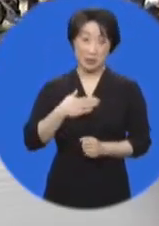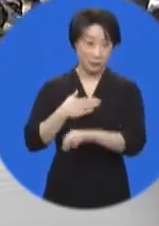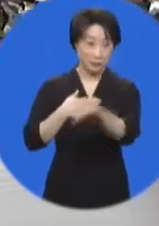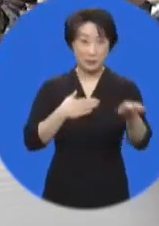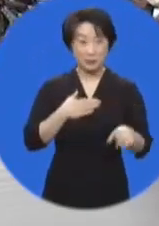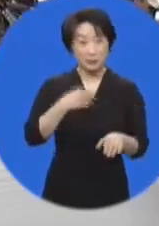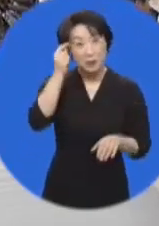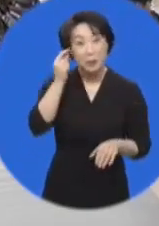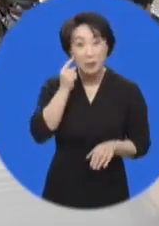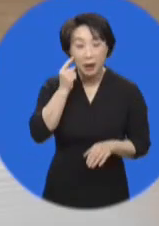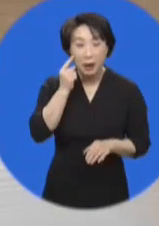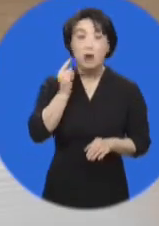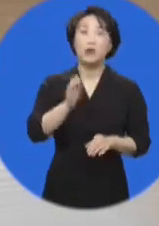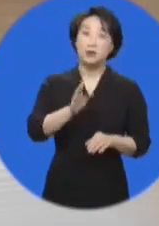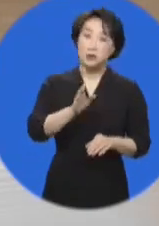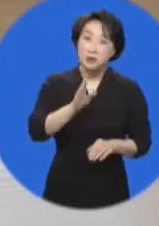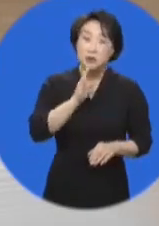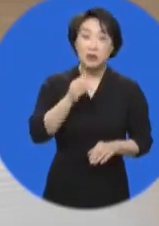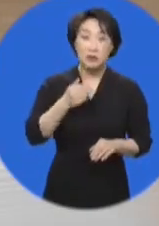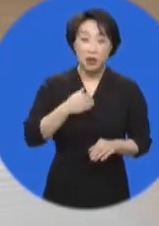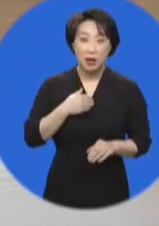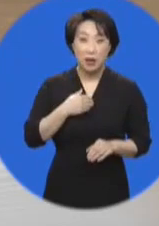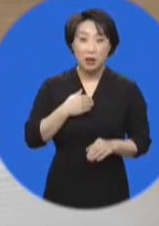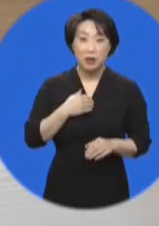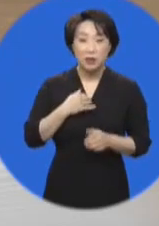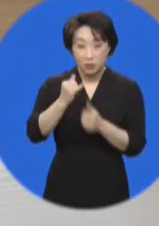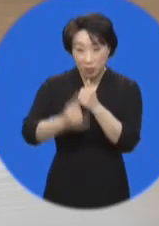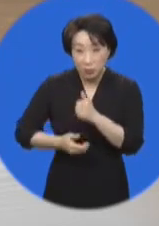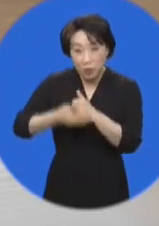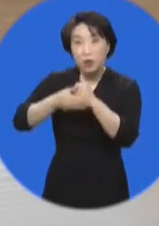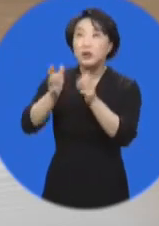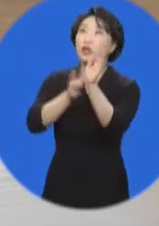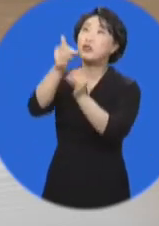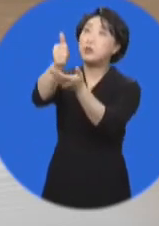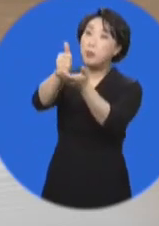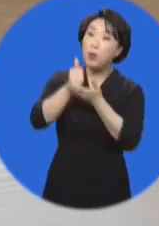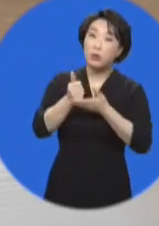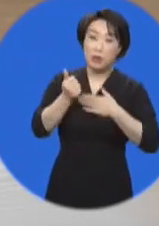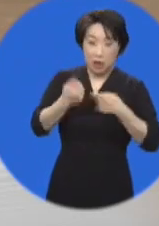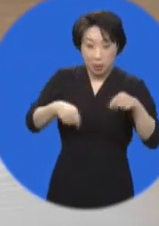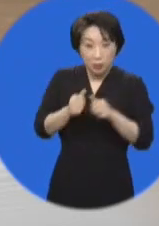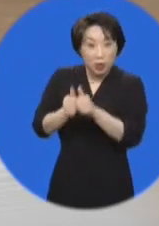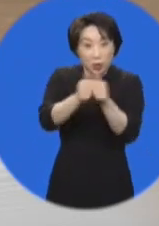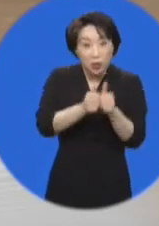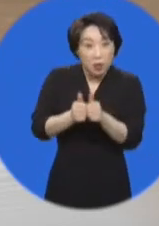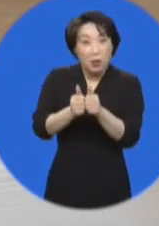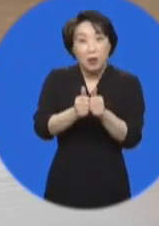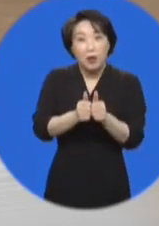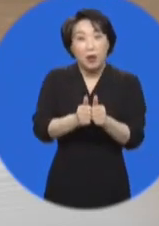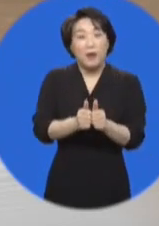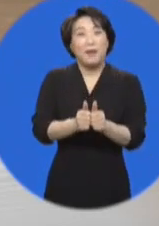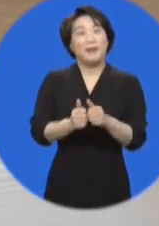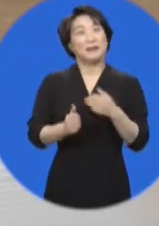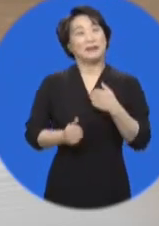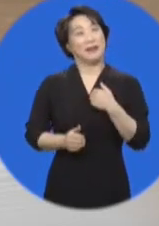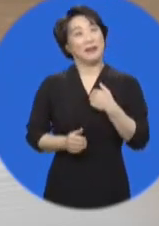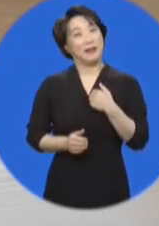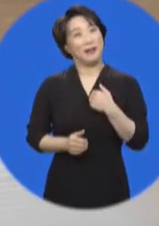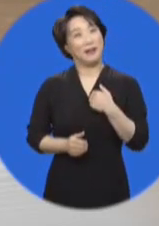우리도 진짜 섬겨주신 예수님이 내게 있다면 내게